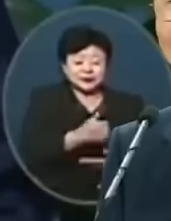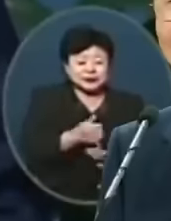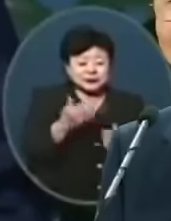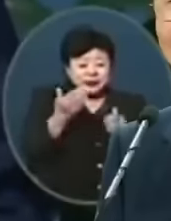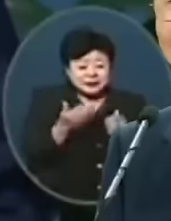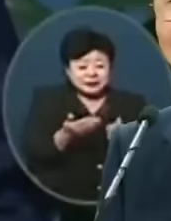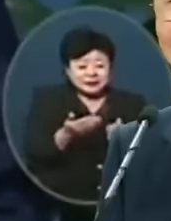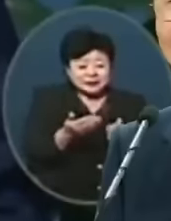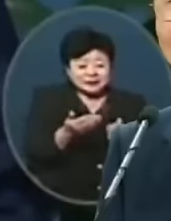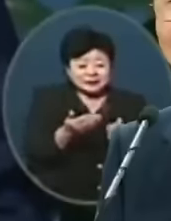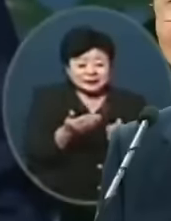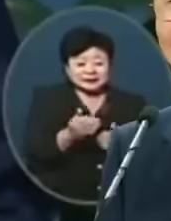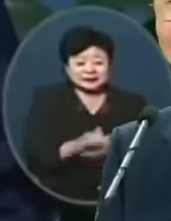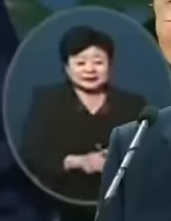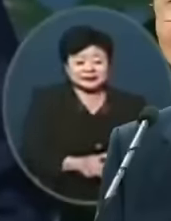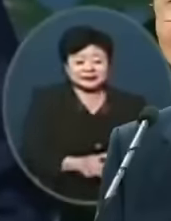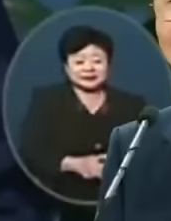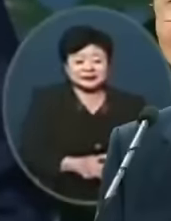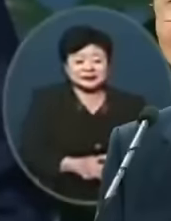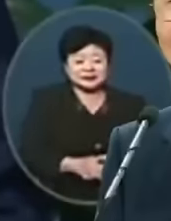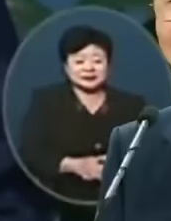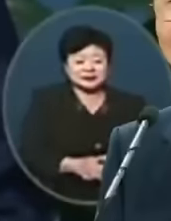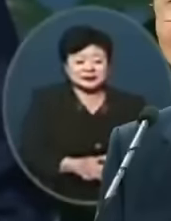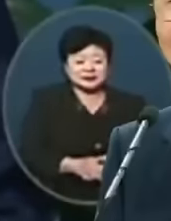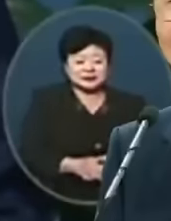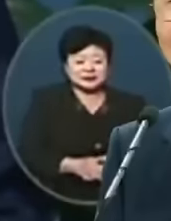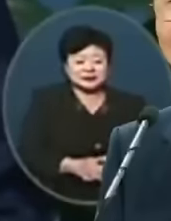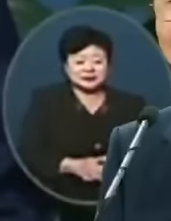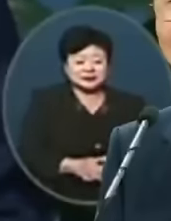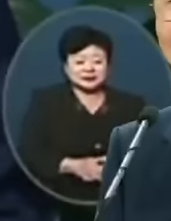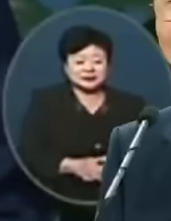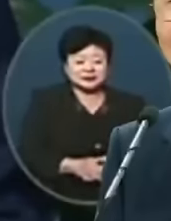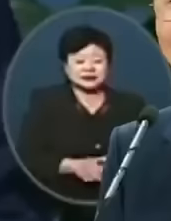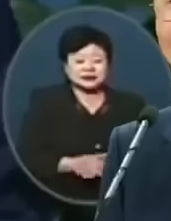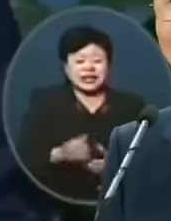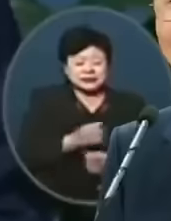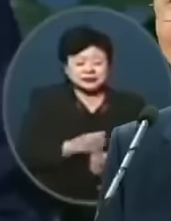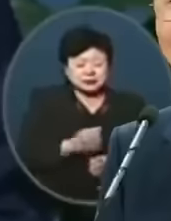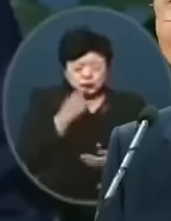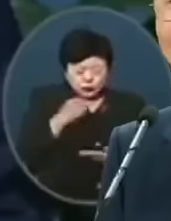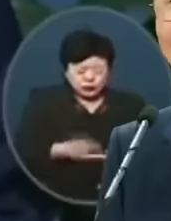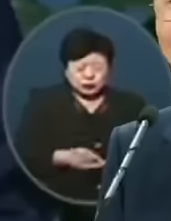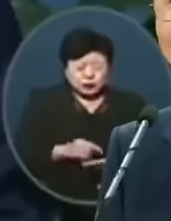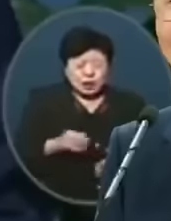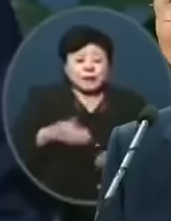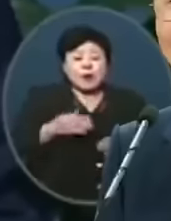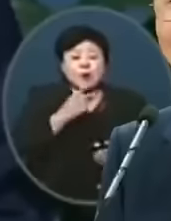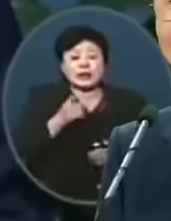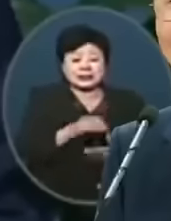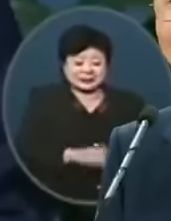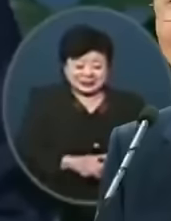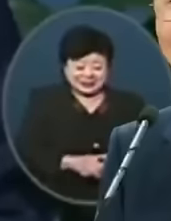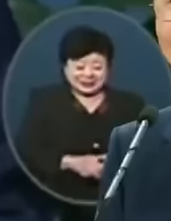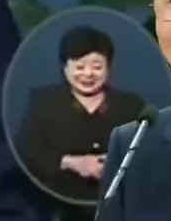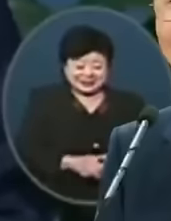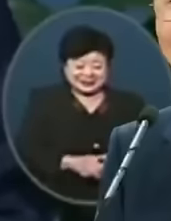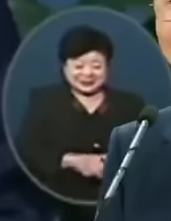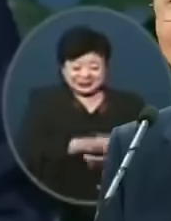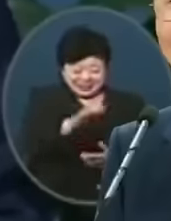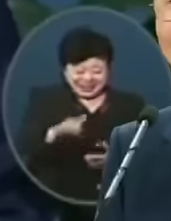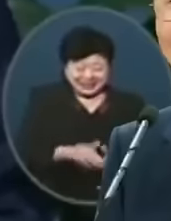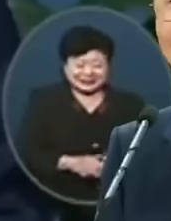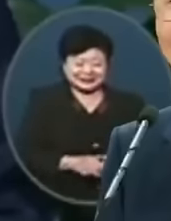주님께서 내 짐은 쉽고 가볍다고. 여러분, 우리가